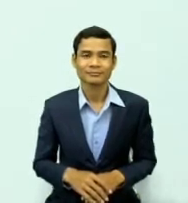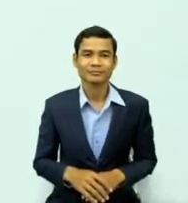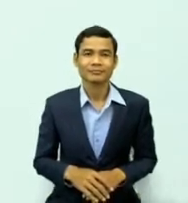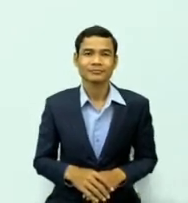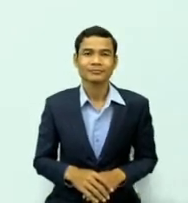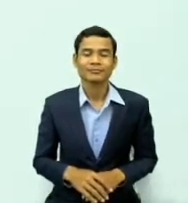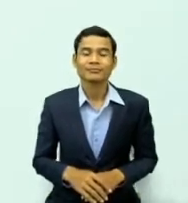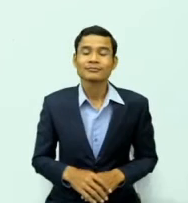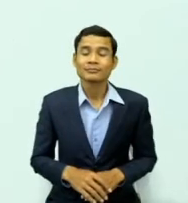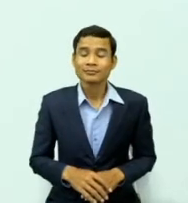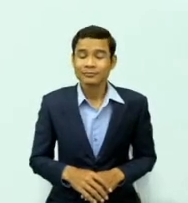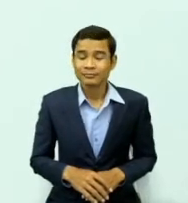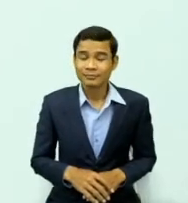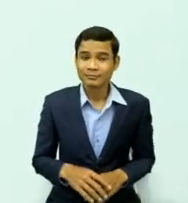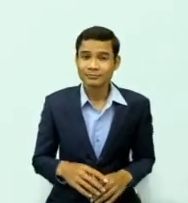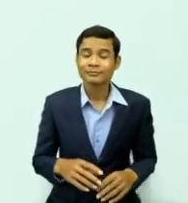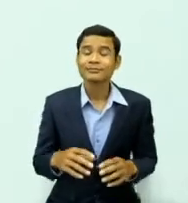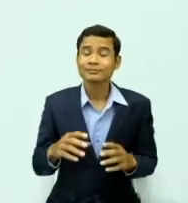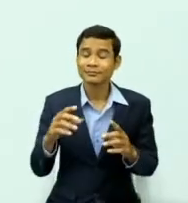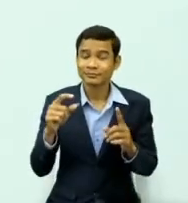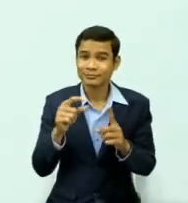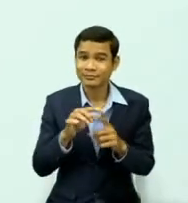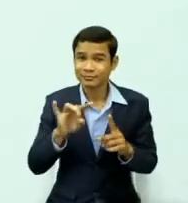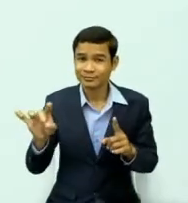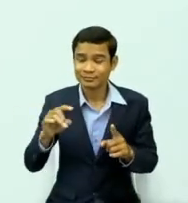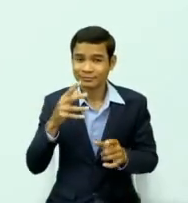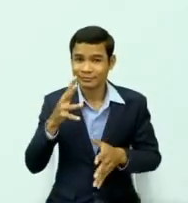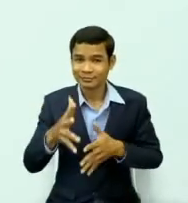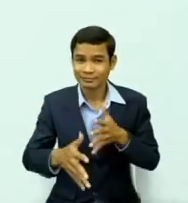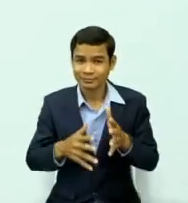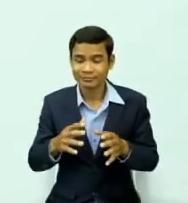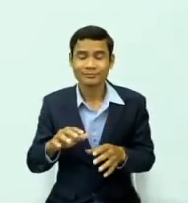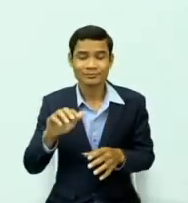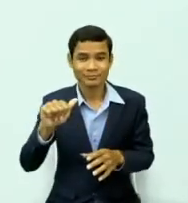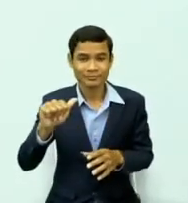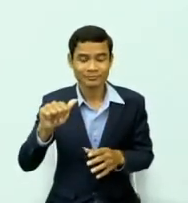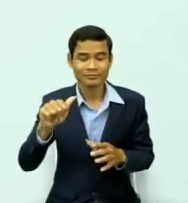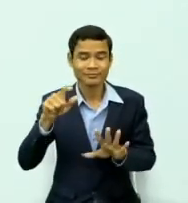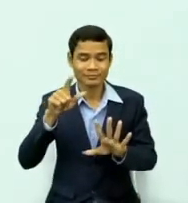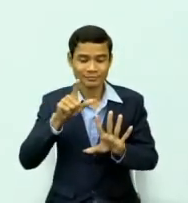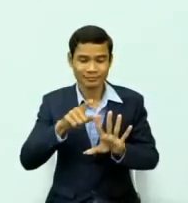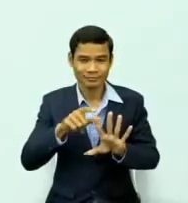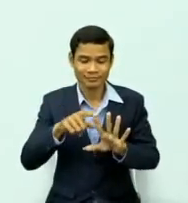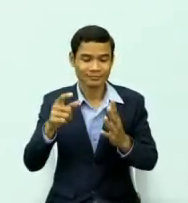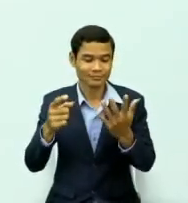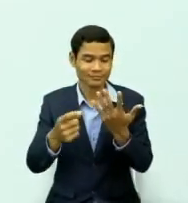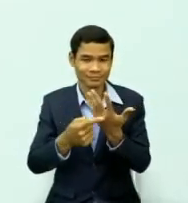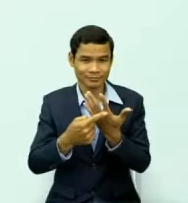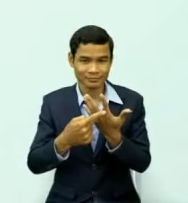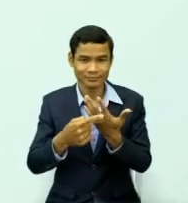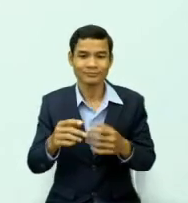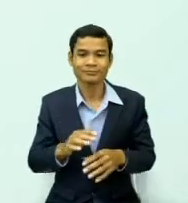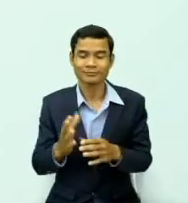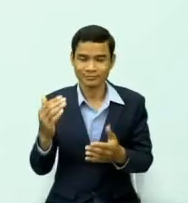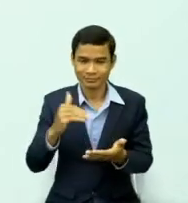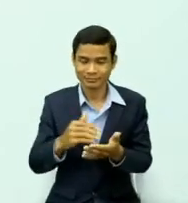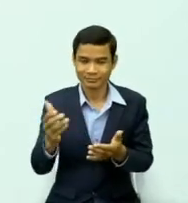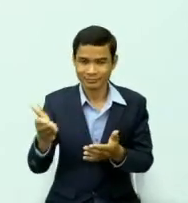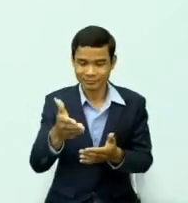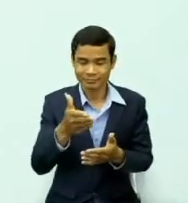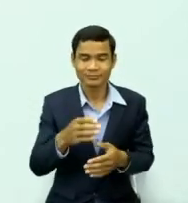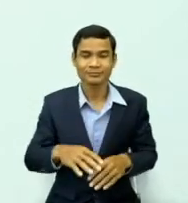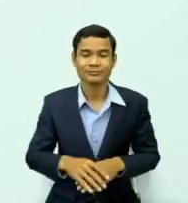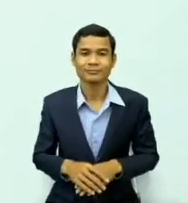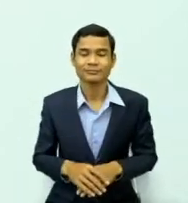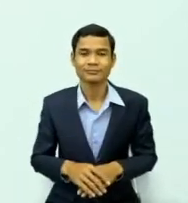chà chấm này ép chiếc đi với cái dạng ăn thế nhỏ ấy nhẹ nè con ta anh lấy con a này luôn